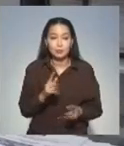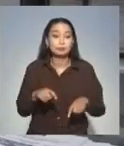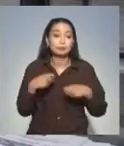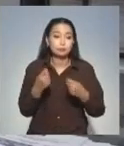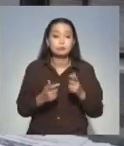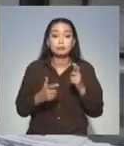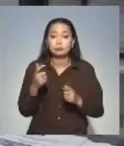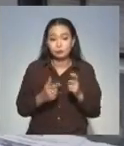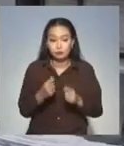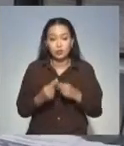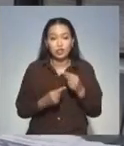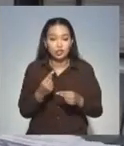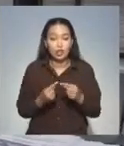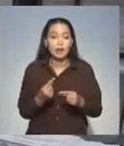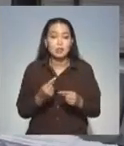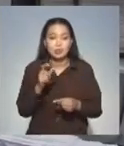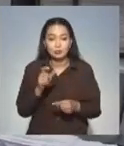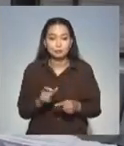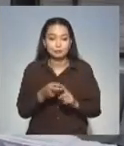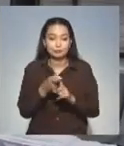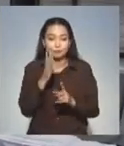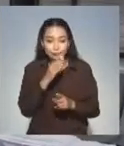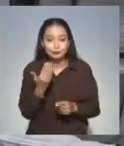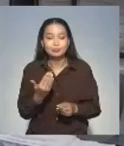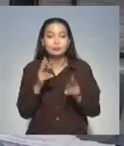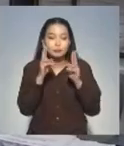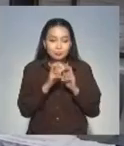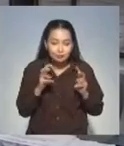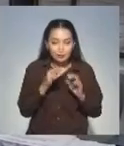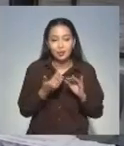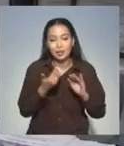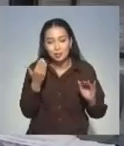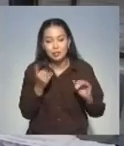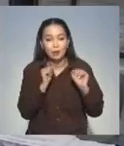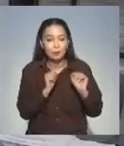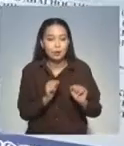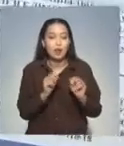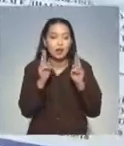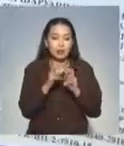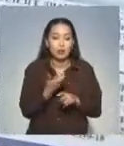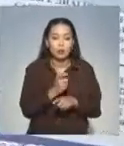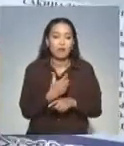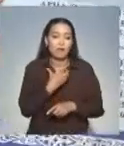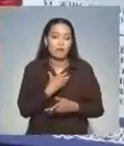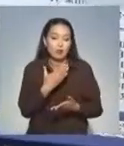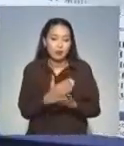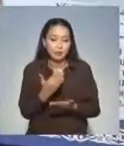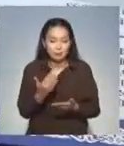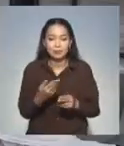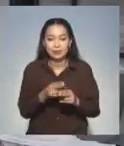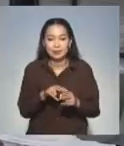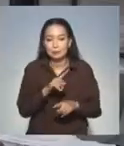молоко. Поэтому диагностика, получается, профилактика, лечение этой болезни имеет важную роль. Он считается